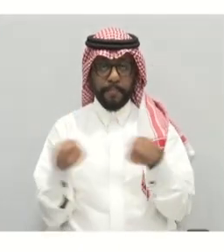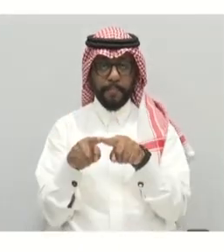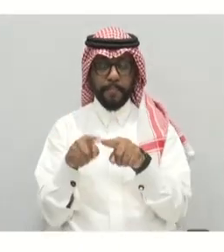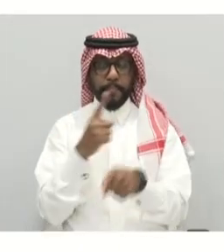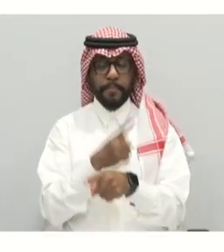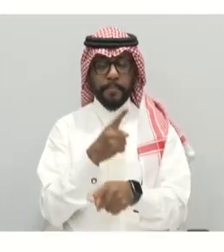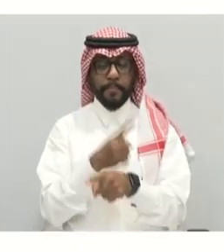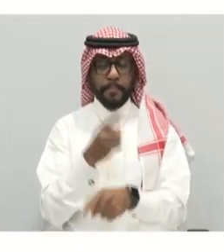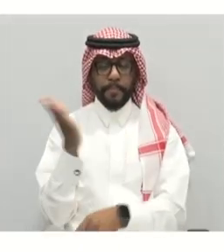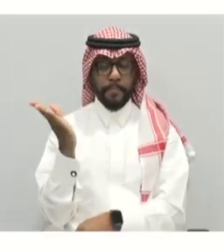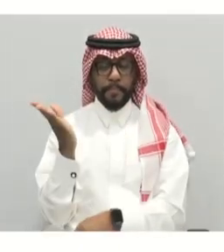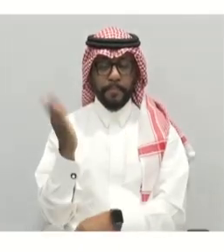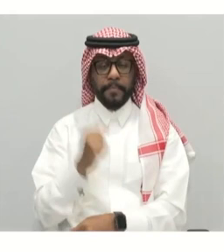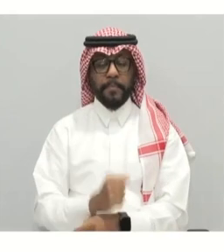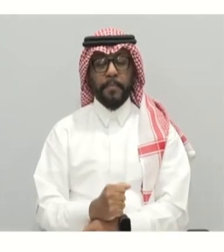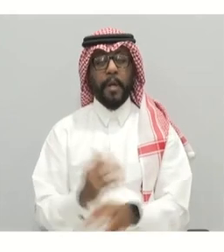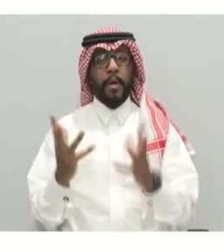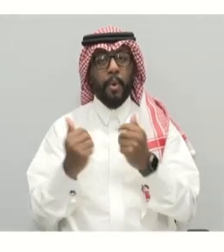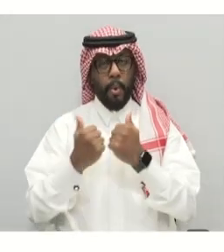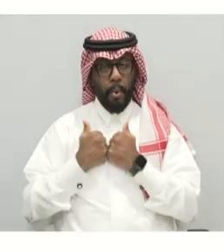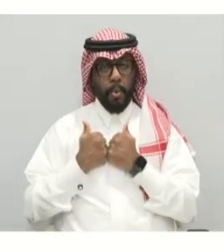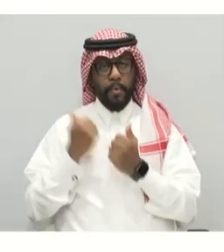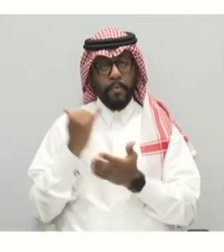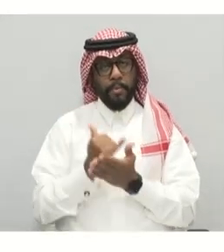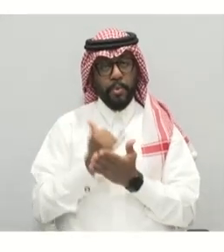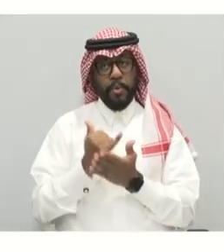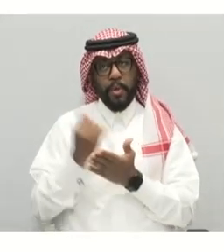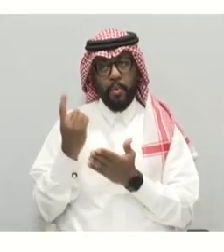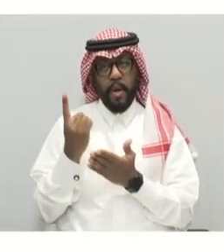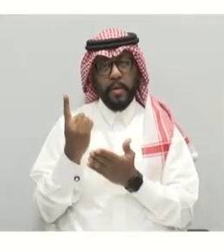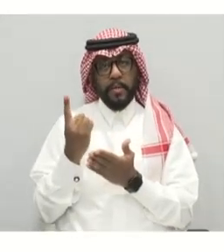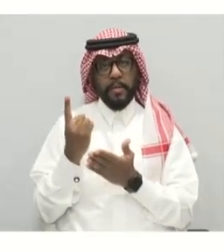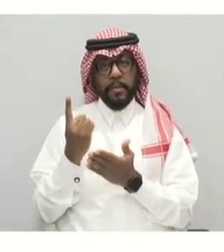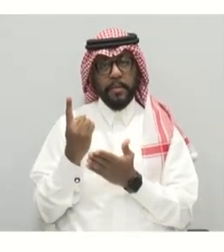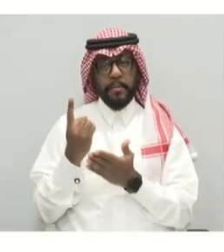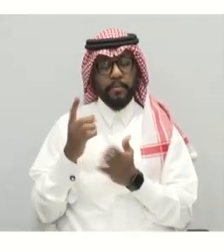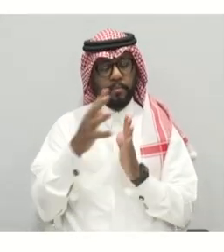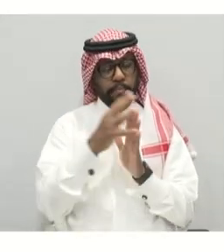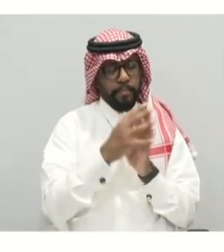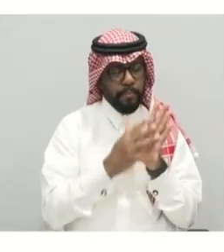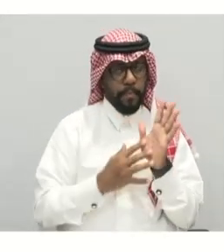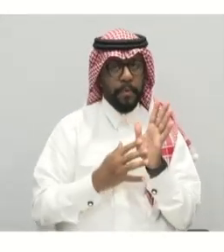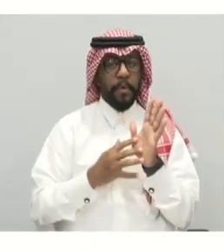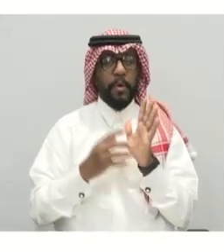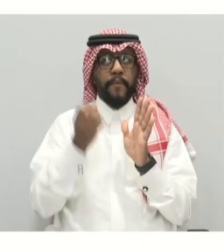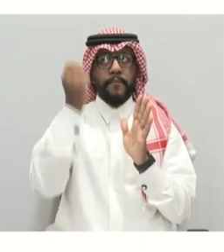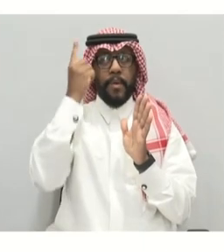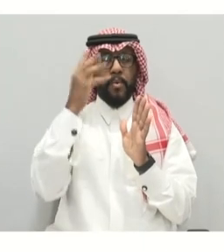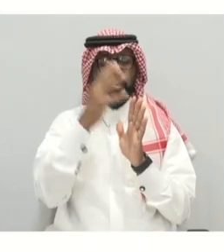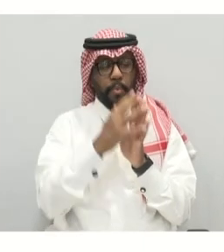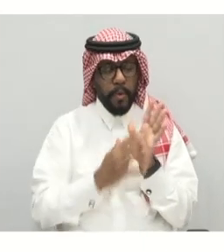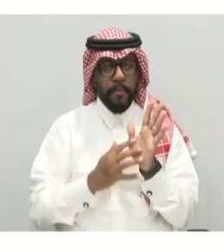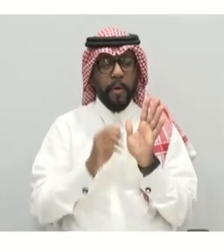في درسنا السابق تعرفنا على الحقوق والمسؤوليات رقم واحد وذكرنا ان لكل فرد في الاسره هو